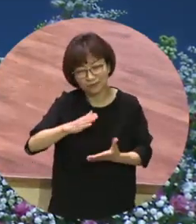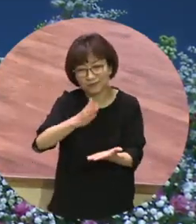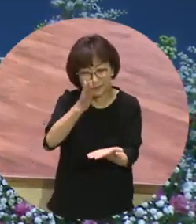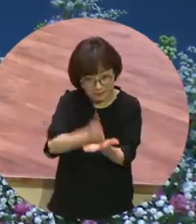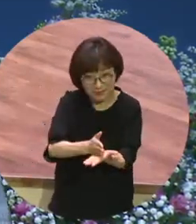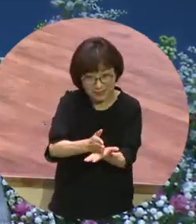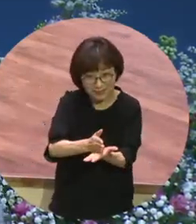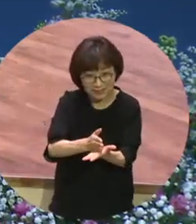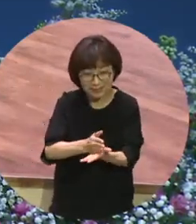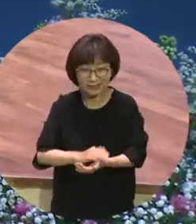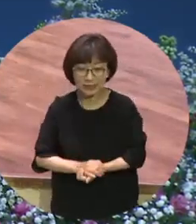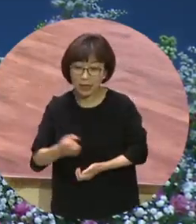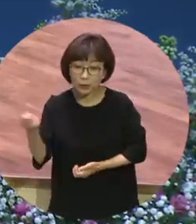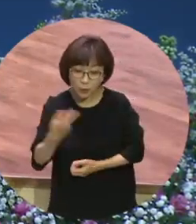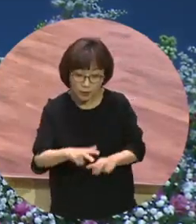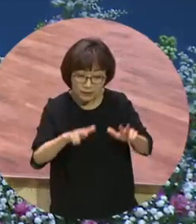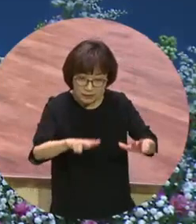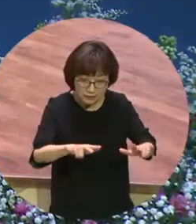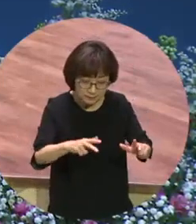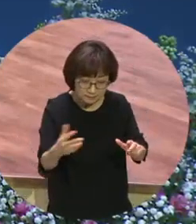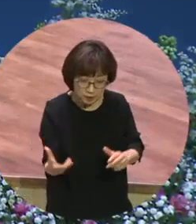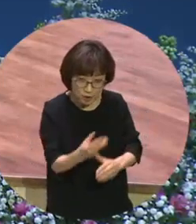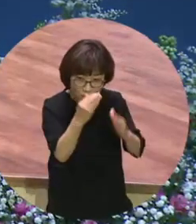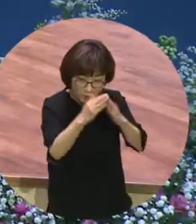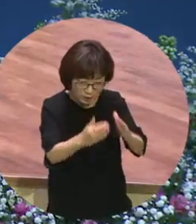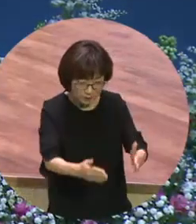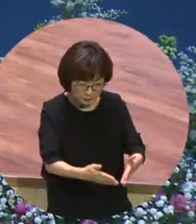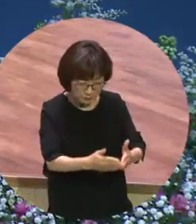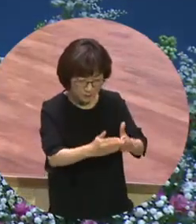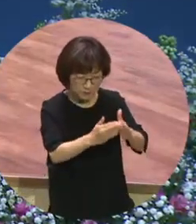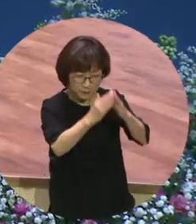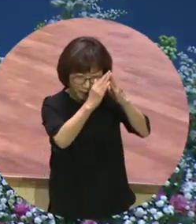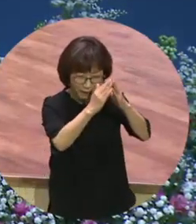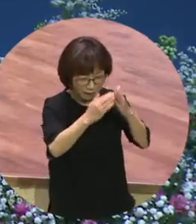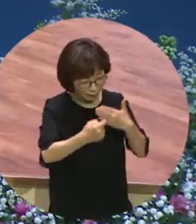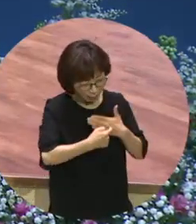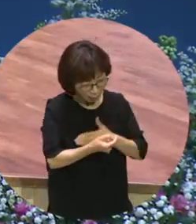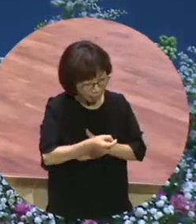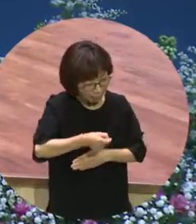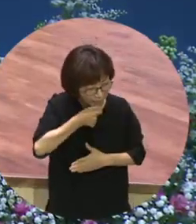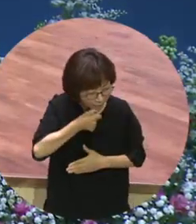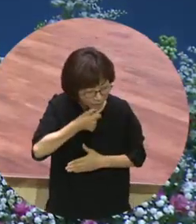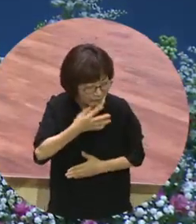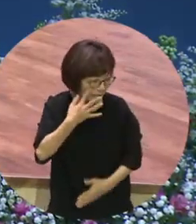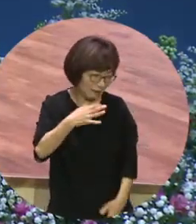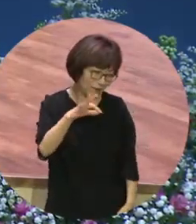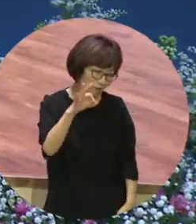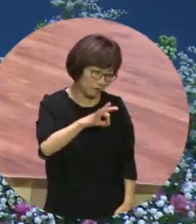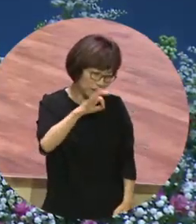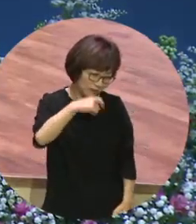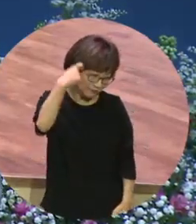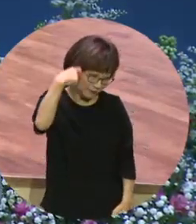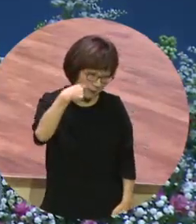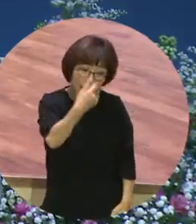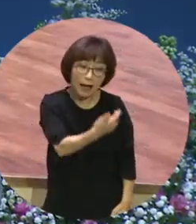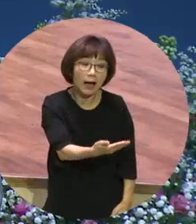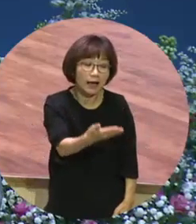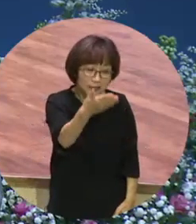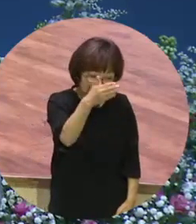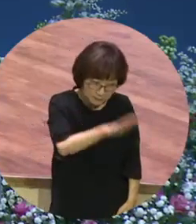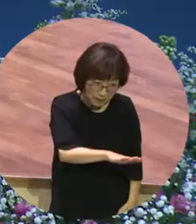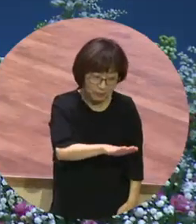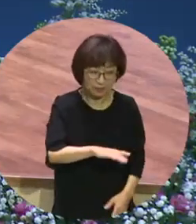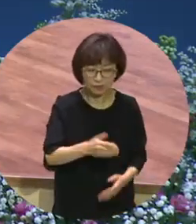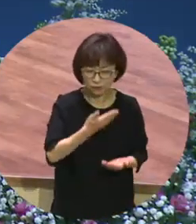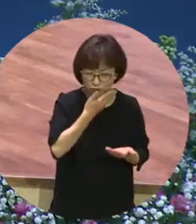지금 너희가 짓고 있는 성전은 아무리 보잘것 없이 보여도 이 성전은 보통 성전이